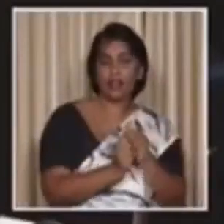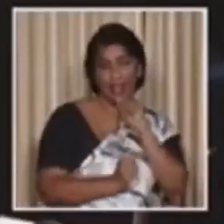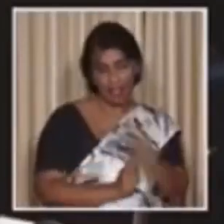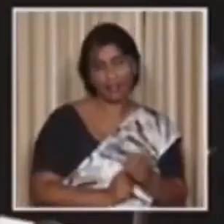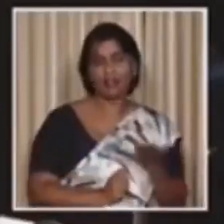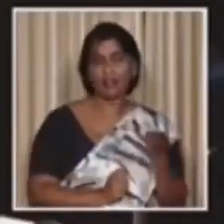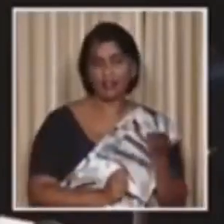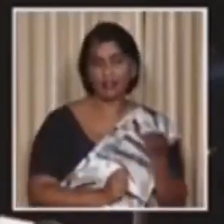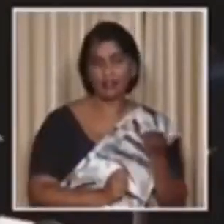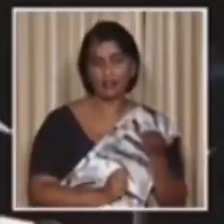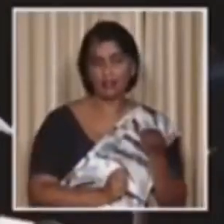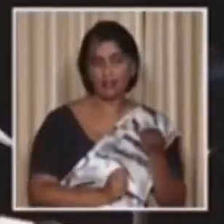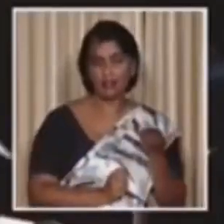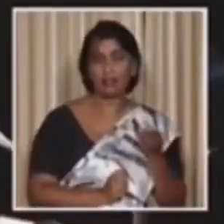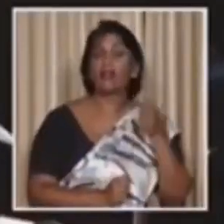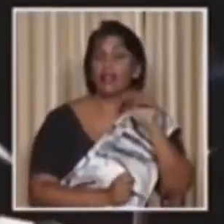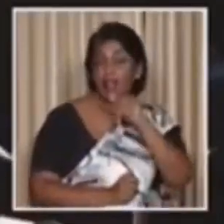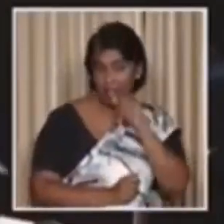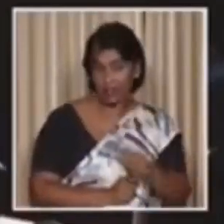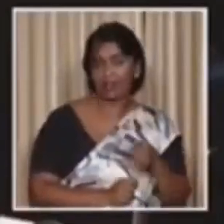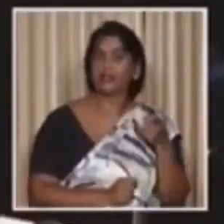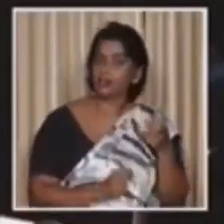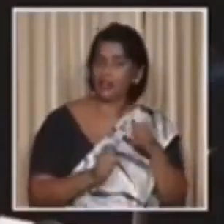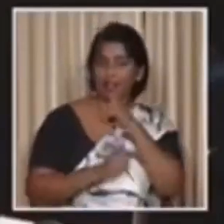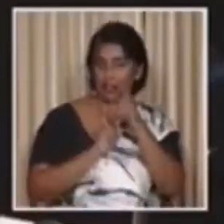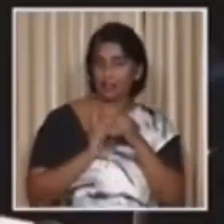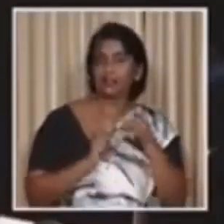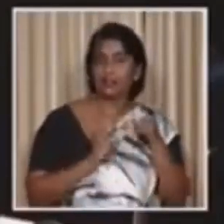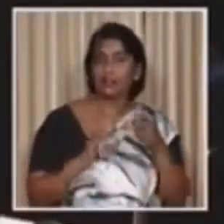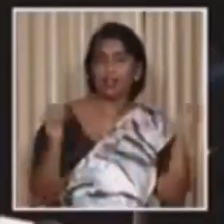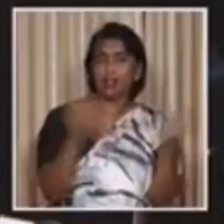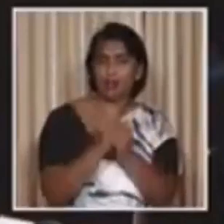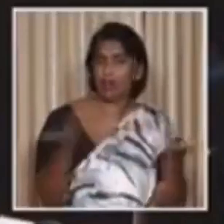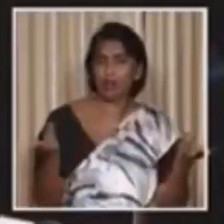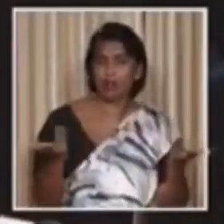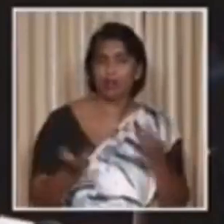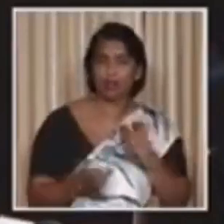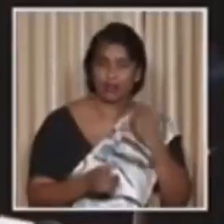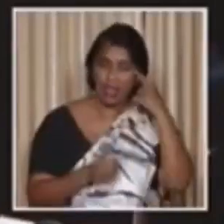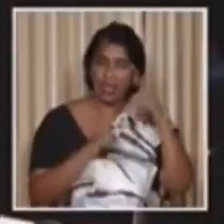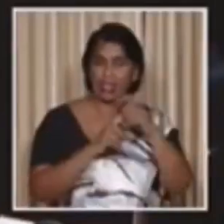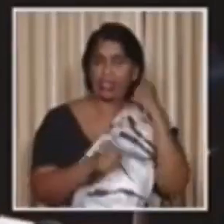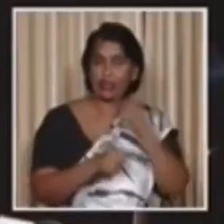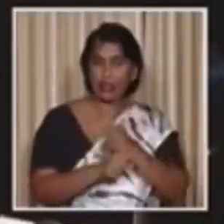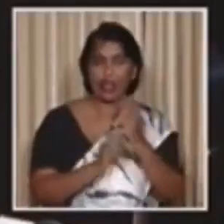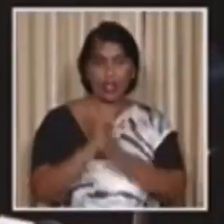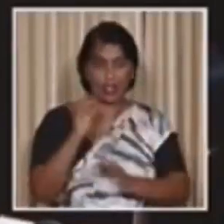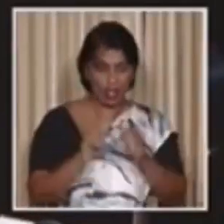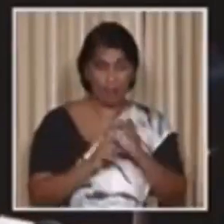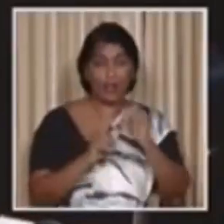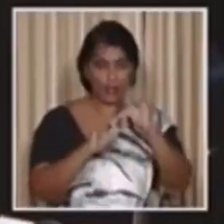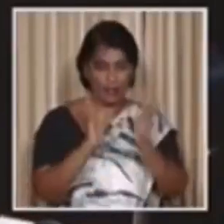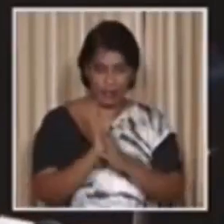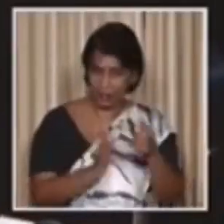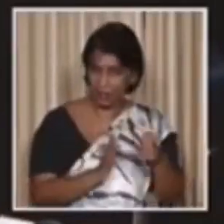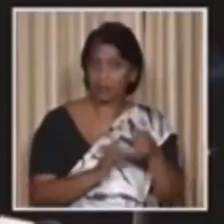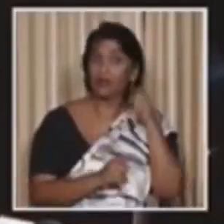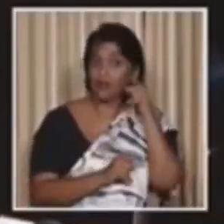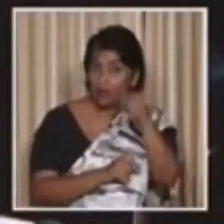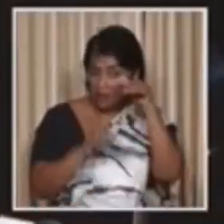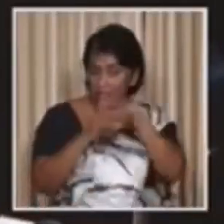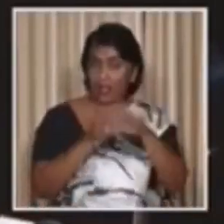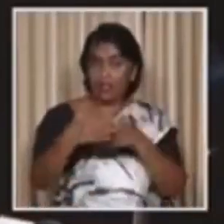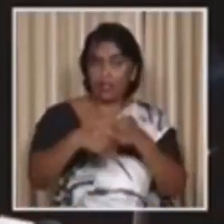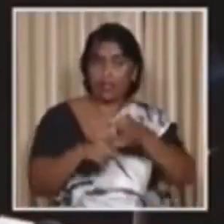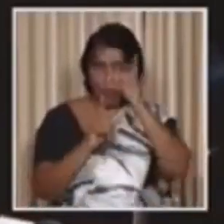කතාව. හරිද? මේක නැත්ත කතාව. මේක කවුද හංගන්නේ? මම දන්නේ දිනේෂ් ගුණවර්ධන ඇමතිතුමා, අගමැතිතුමා. ඔබතුමා ඉන්න